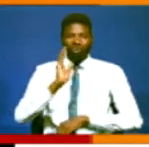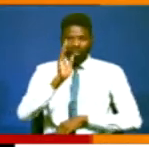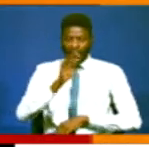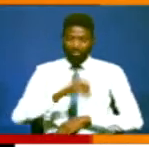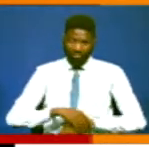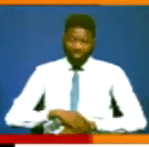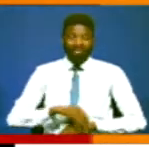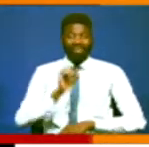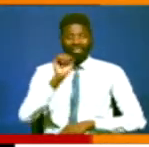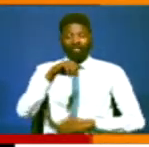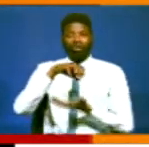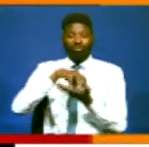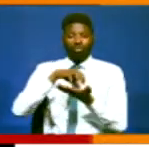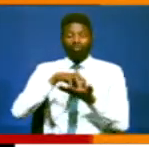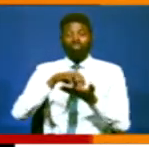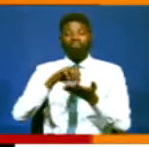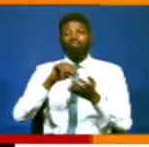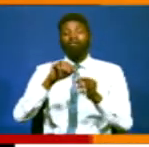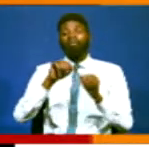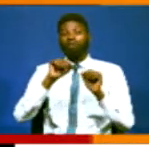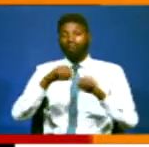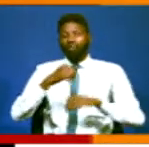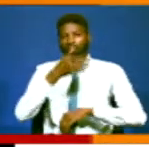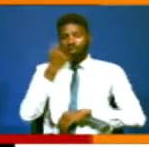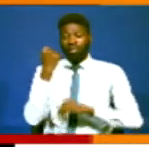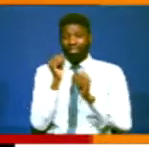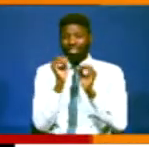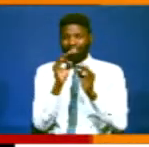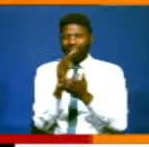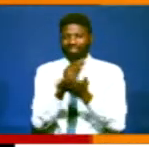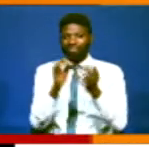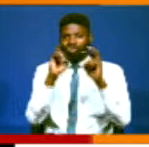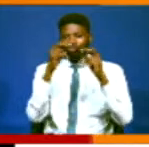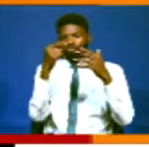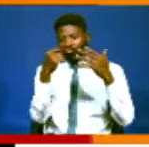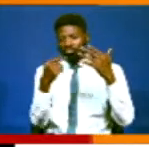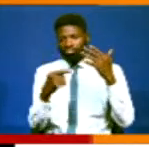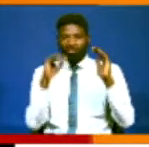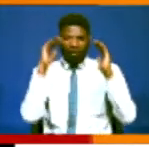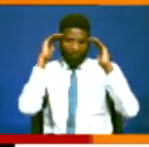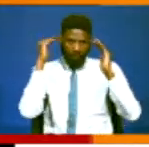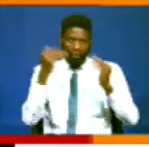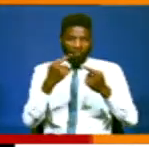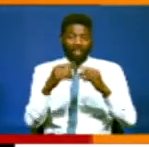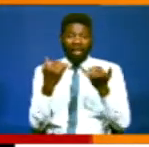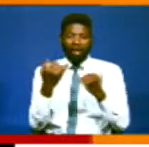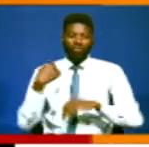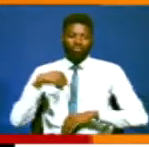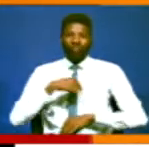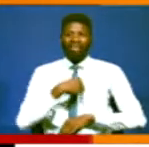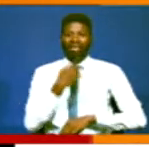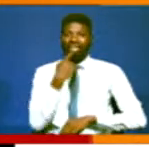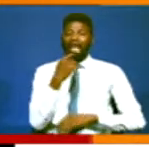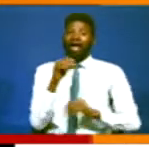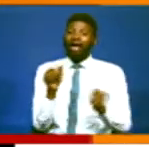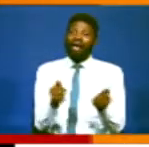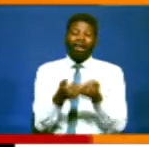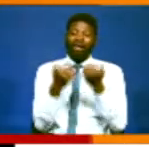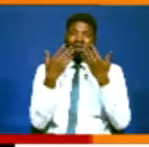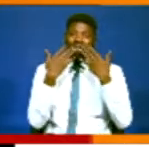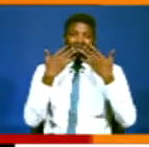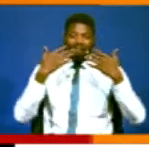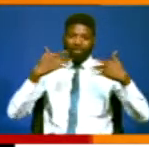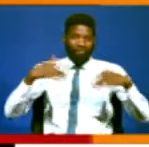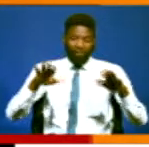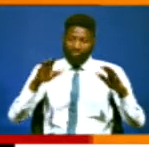zaidi ikiwa baadhi ya mambo yangeangaziwa. Lakini sasa ni ile tunasema tari mvua ishanyesha, kwamba tuwezi tukasema tunatamani